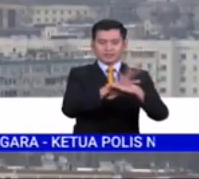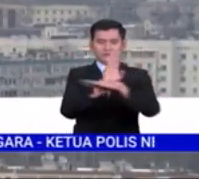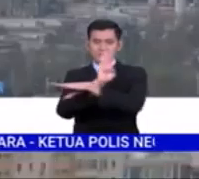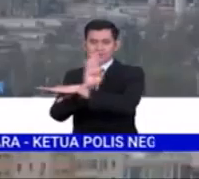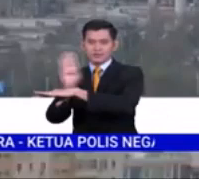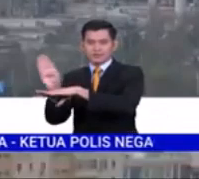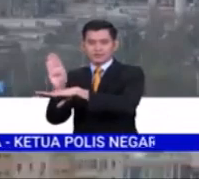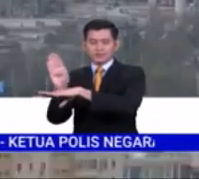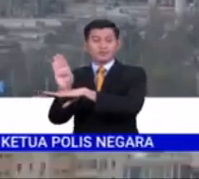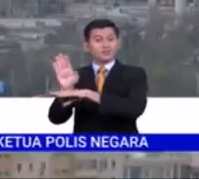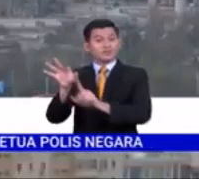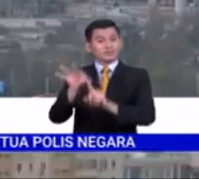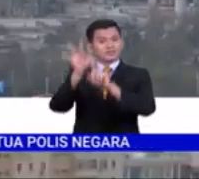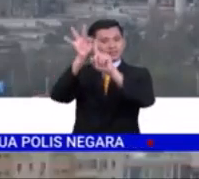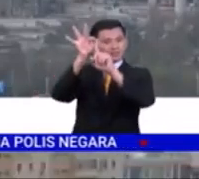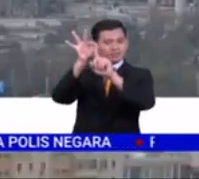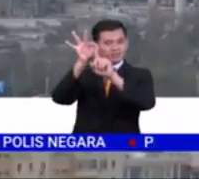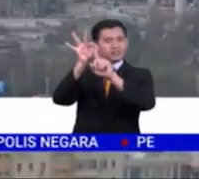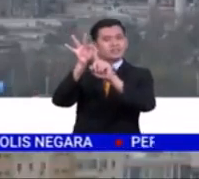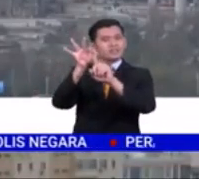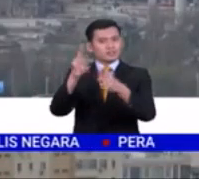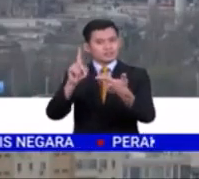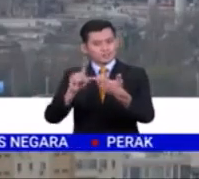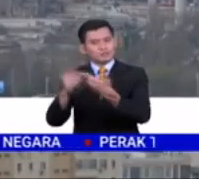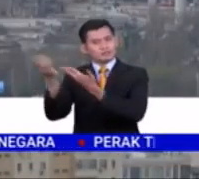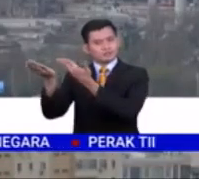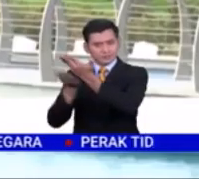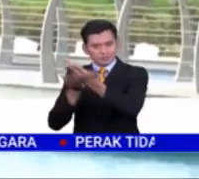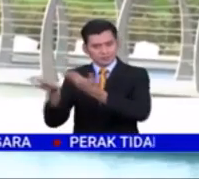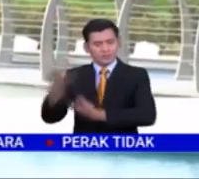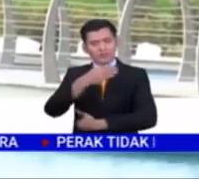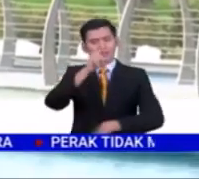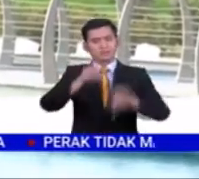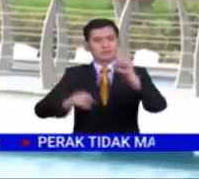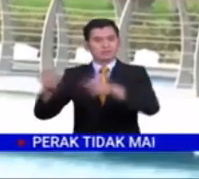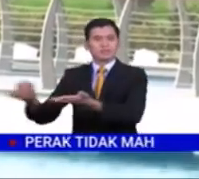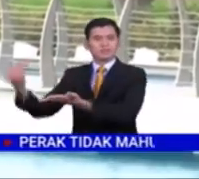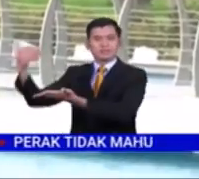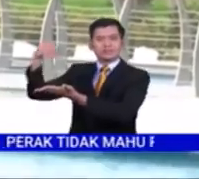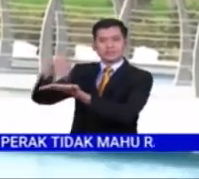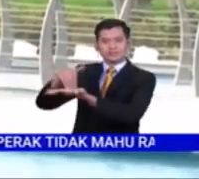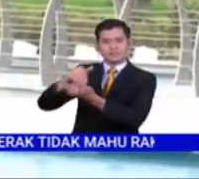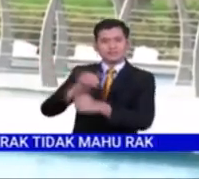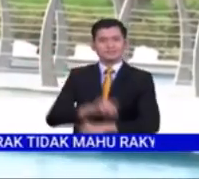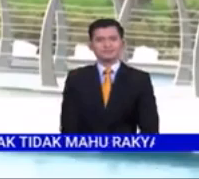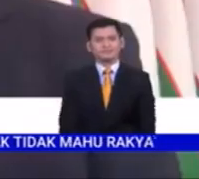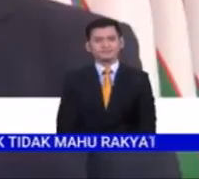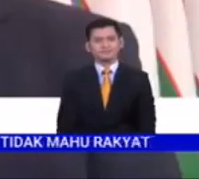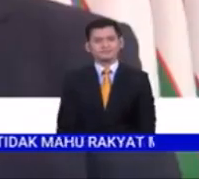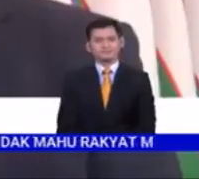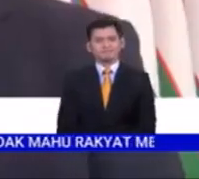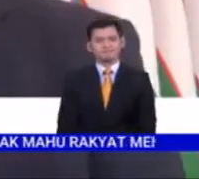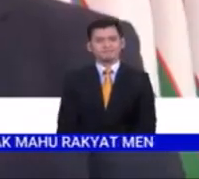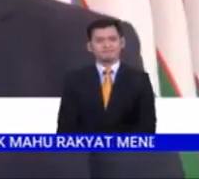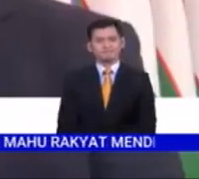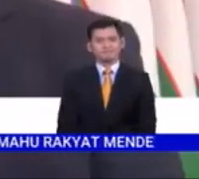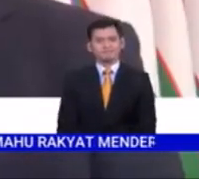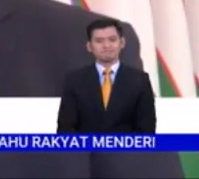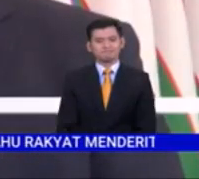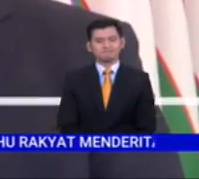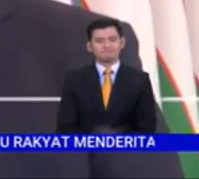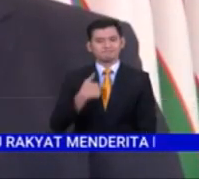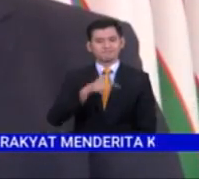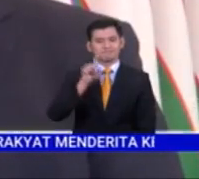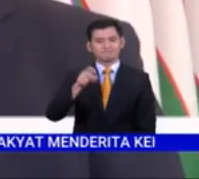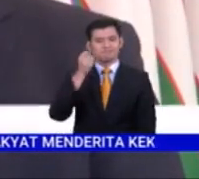perdagangan khususnya dari aspek koridor logistik. We do